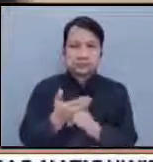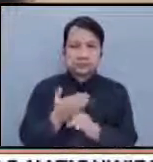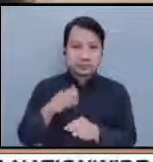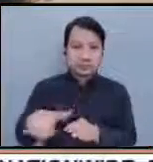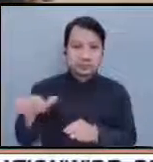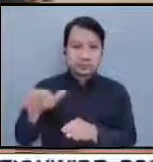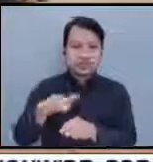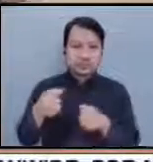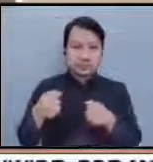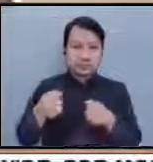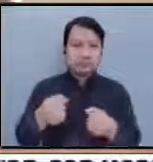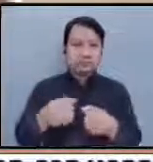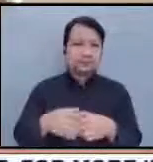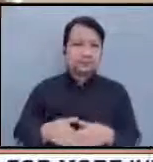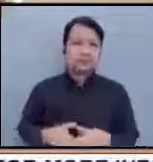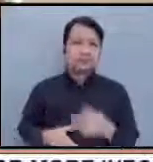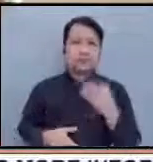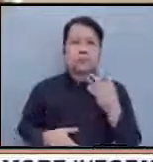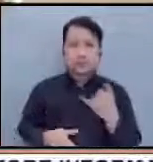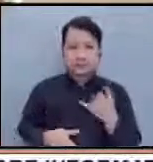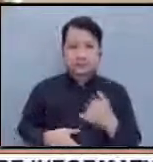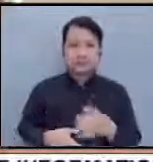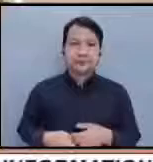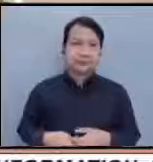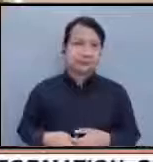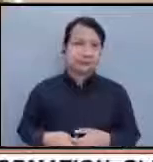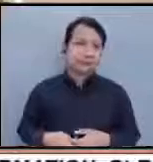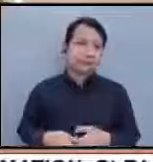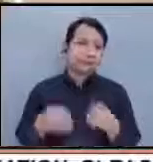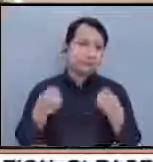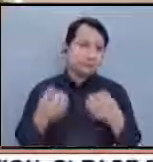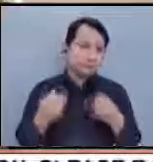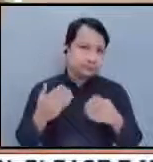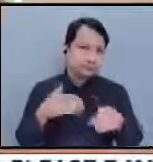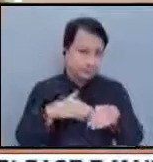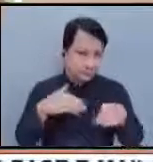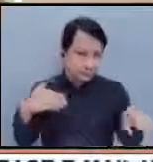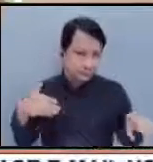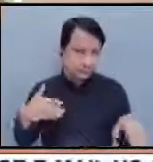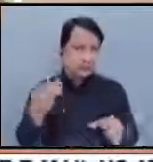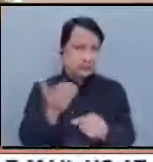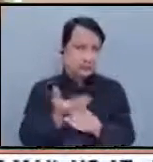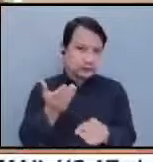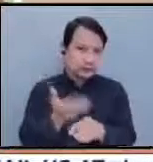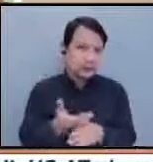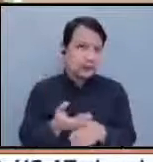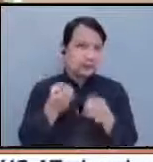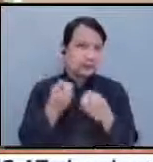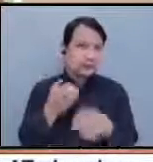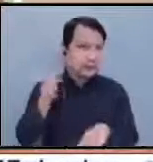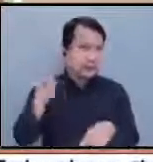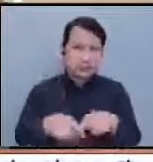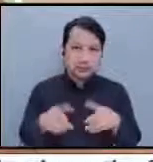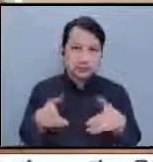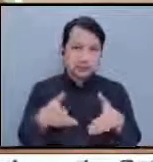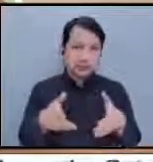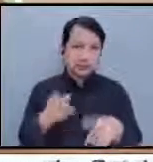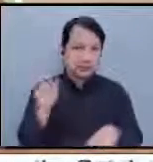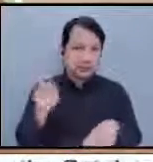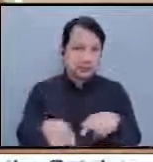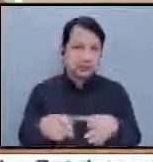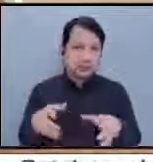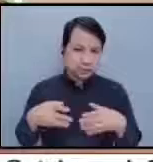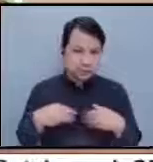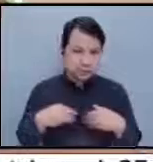kalsada dahil sobra po talaga ang volume, hindi na po kaya ng ating mga kalsada na i-accommodate